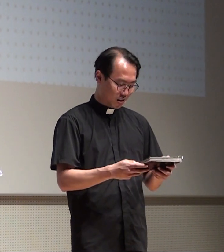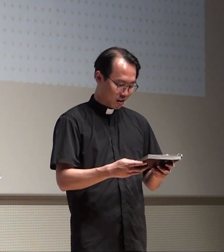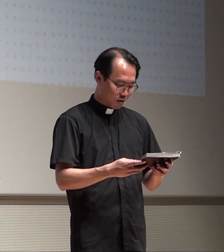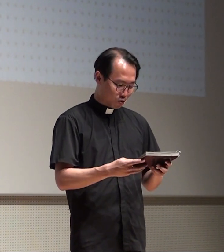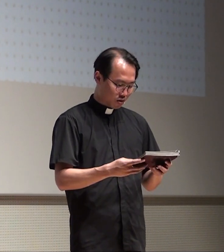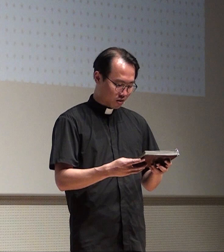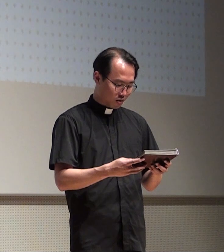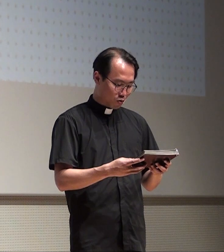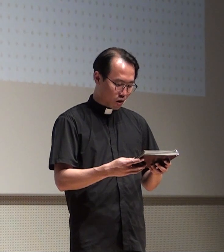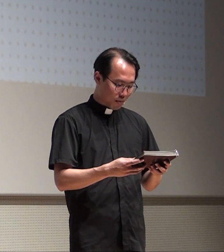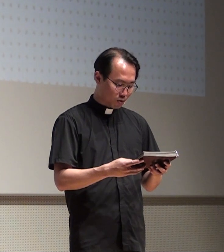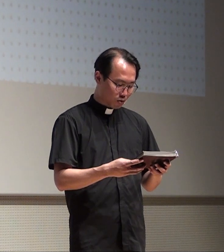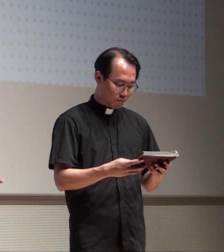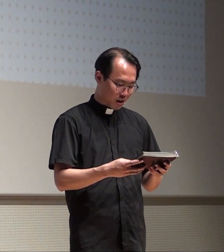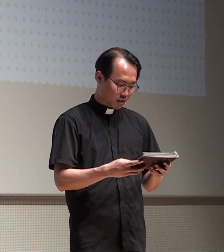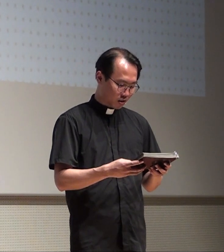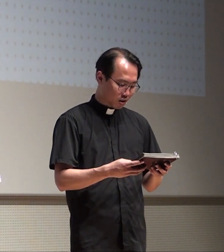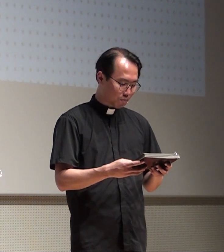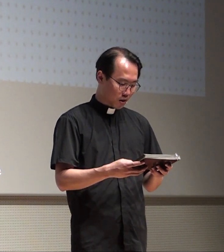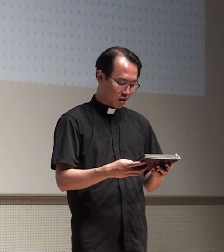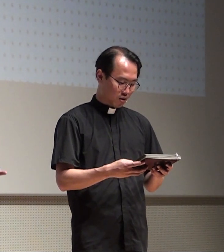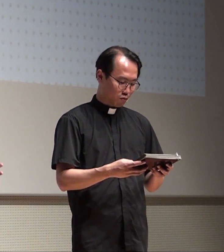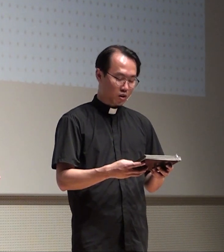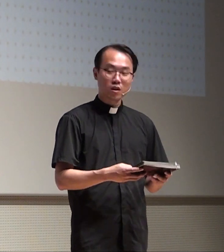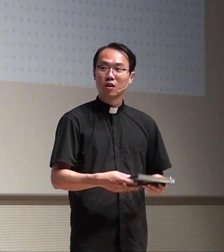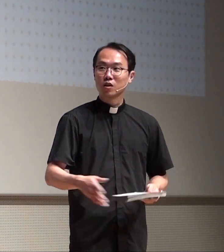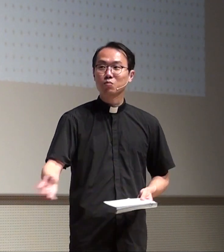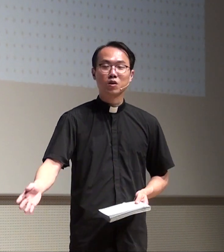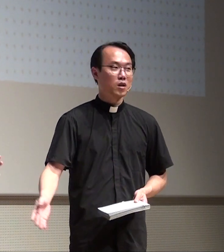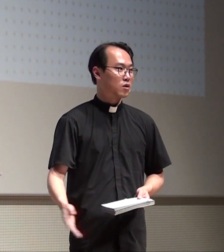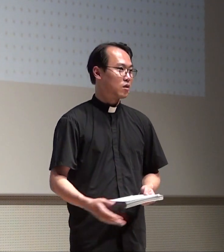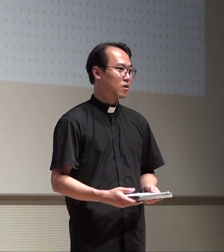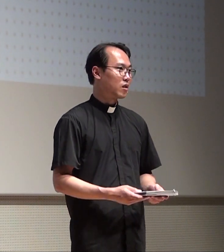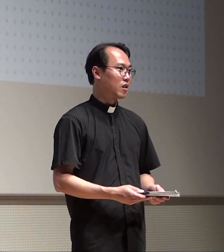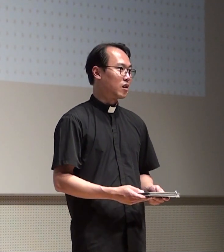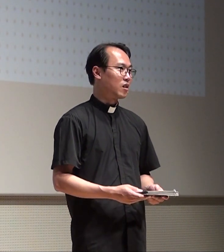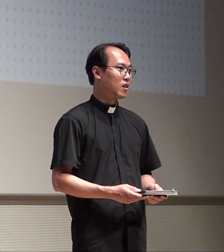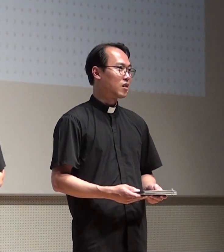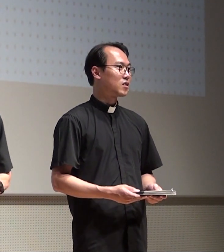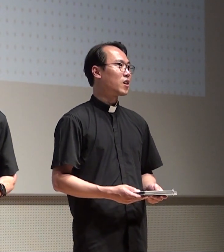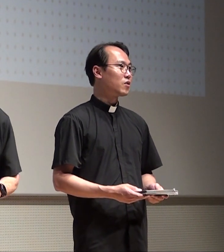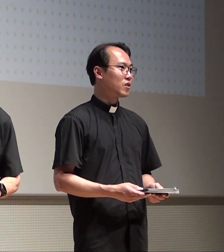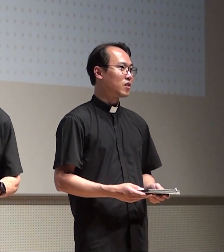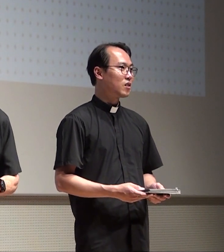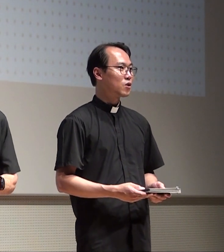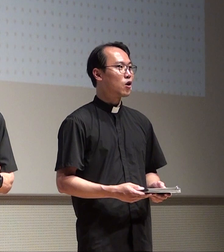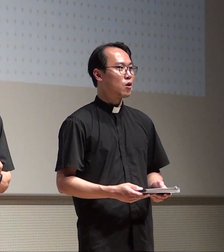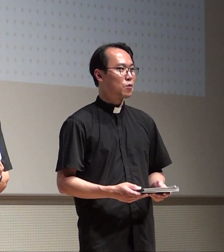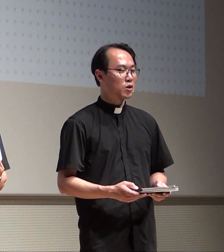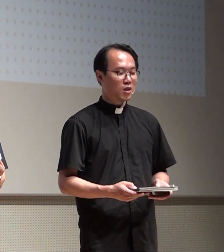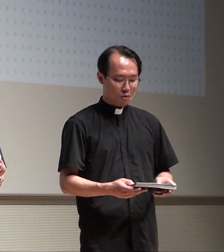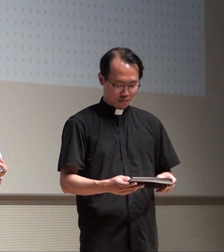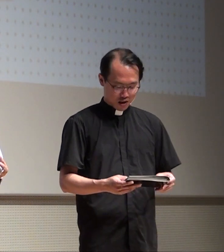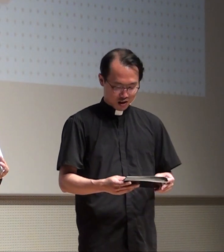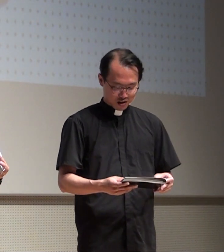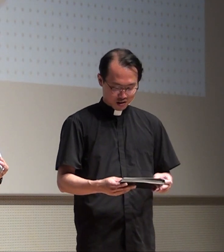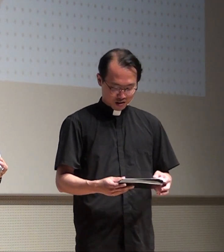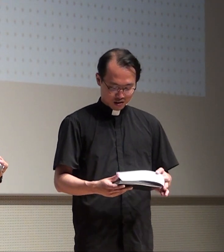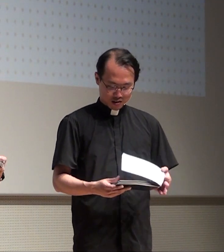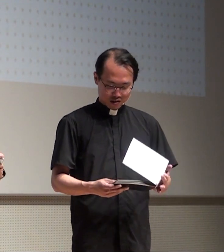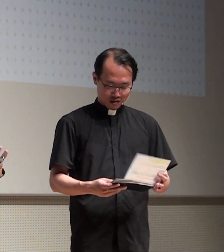네. 오늘은 공개 방송을 맞이해서 특별히 우리 희신부님께서 네, 사연을 보셨다고